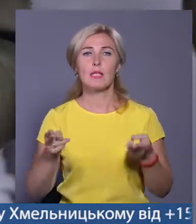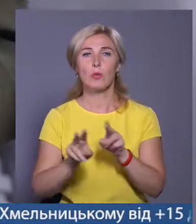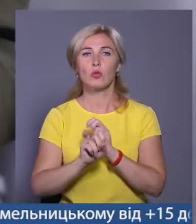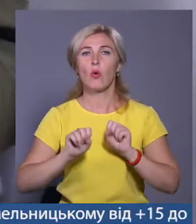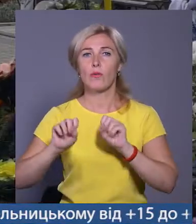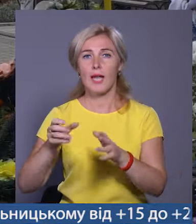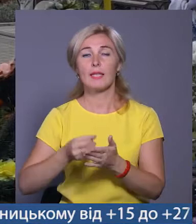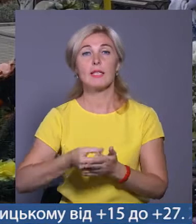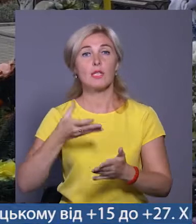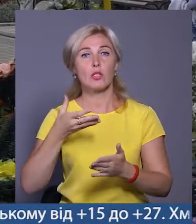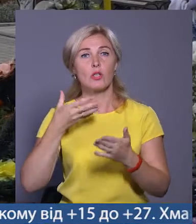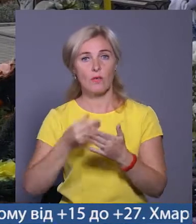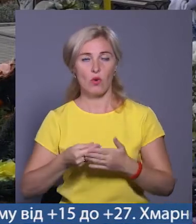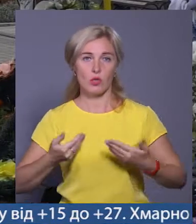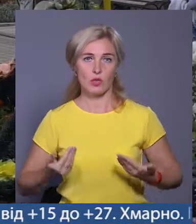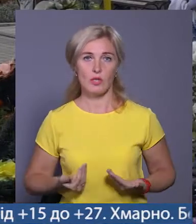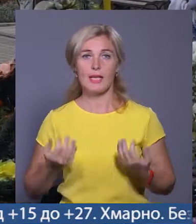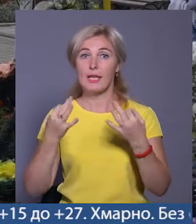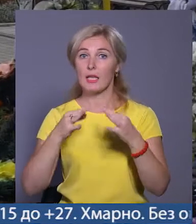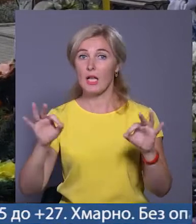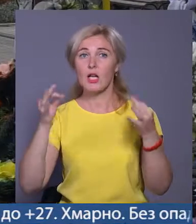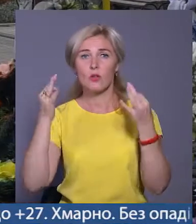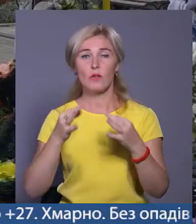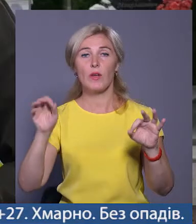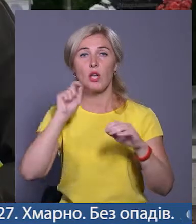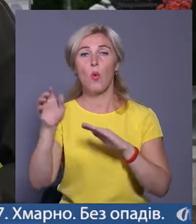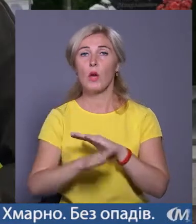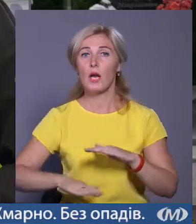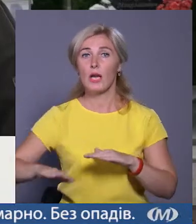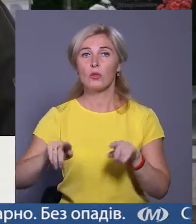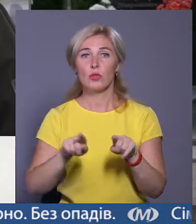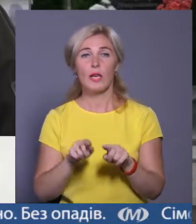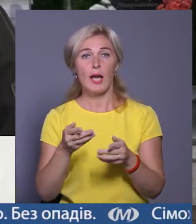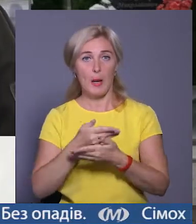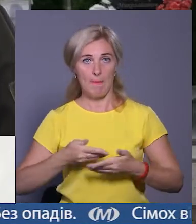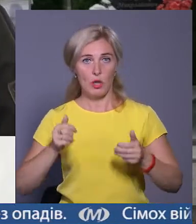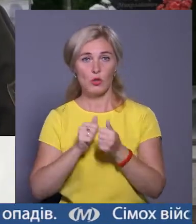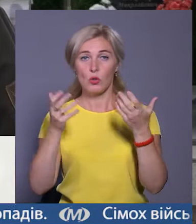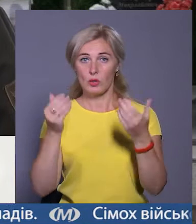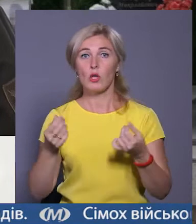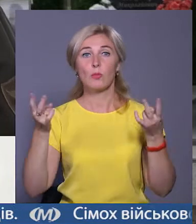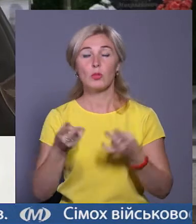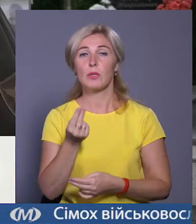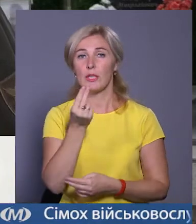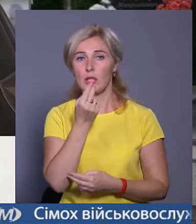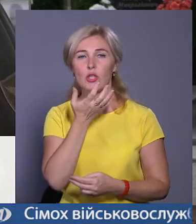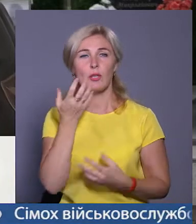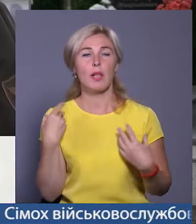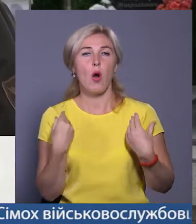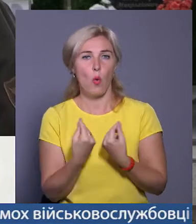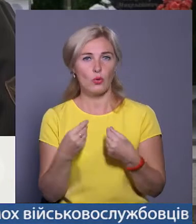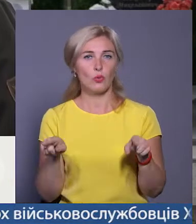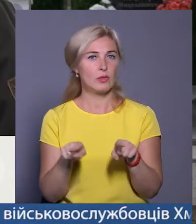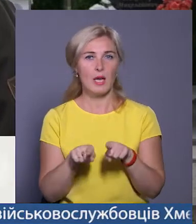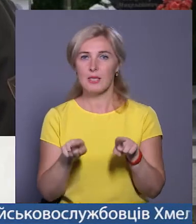віддали найцінніше – власне життя за незалежну та вільну Україну. Так як ми щоденно з вами потребуємо їжі, тепла, одягу, так само